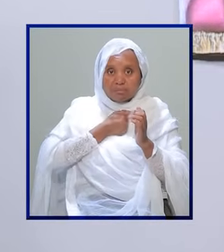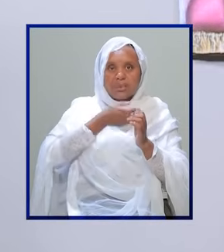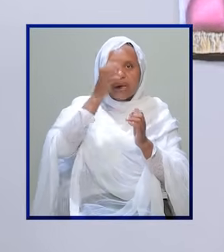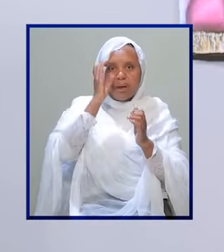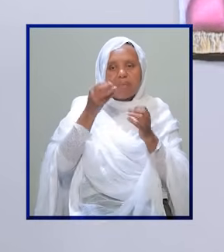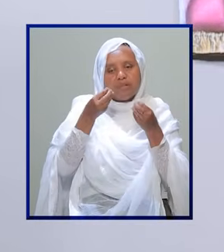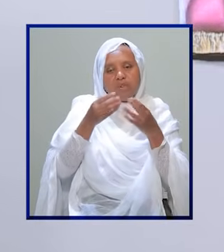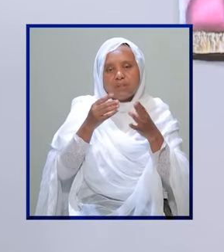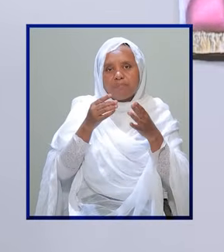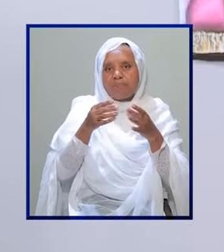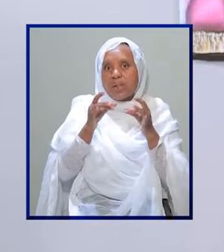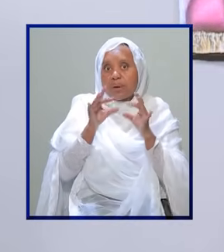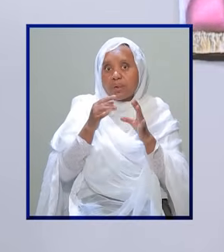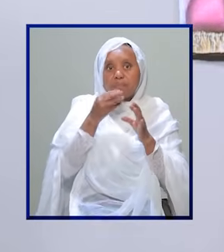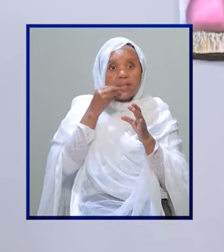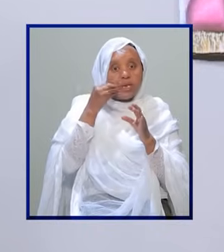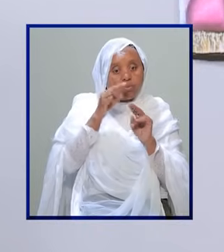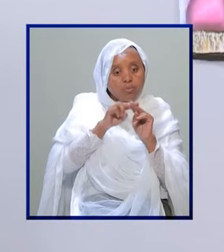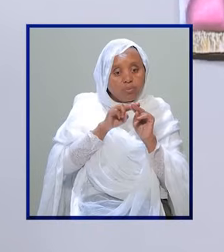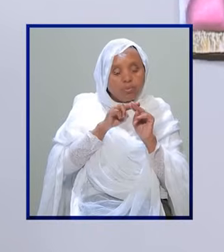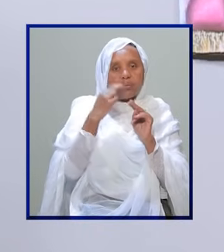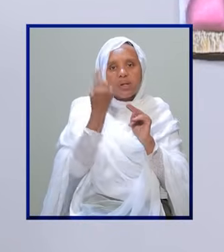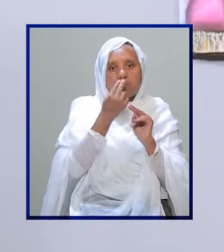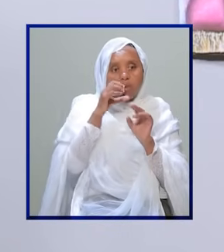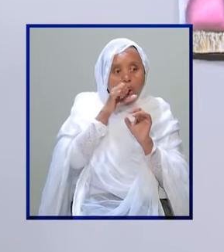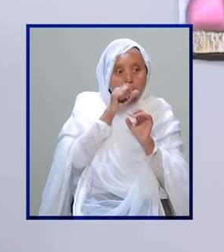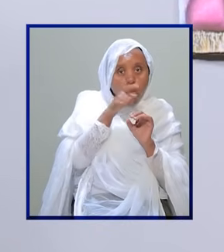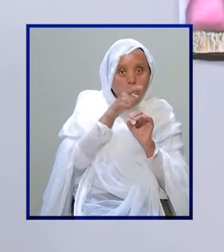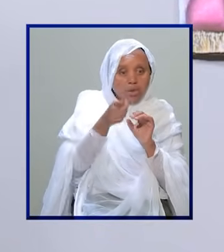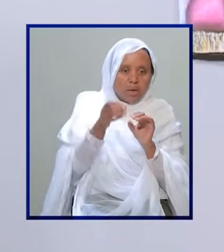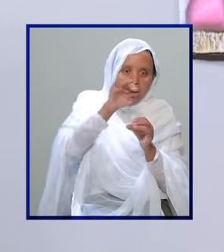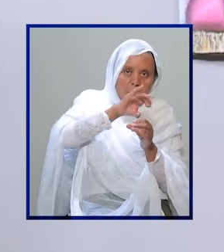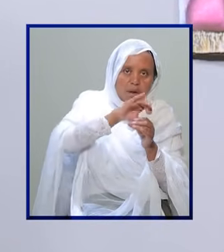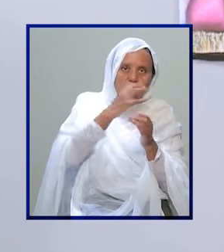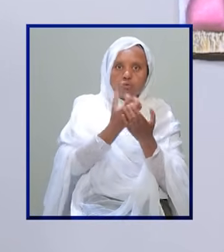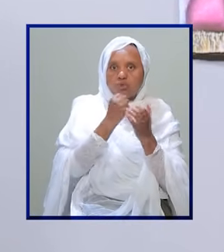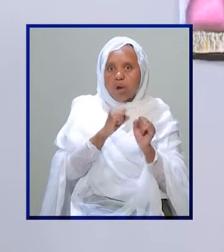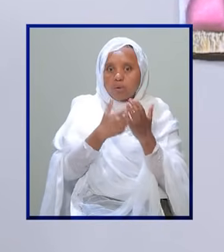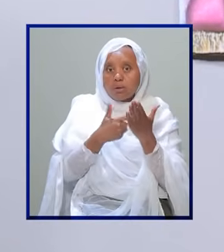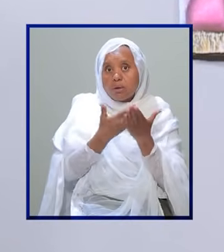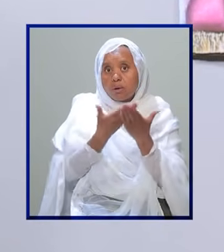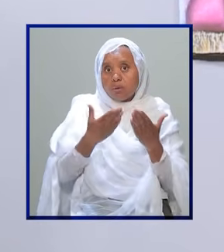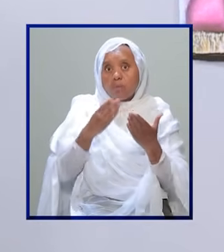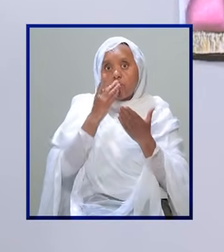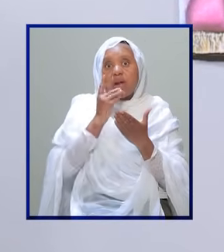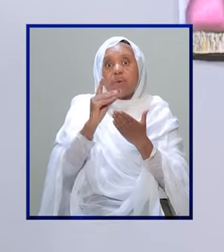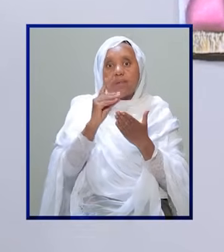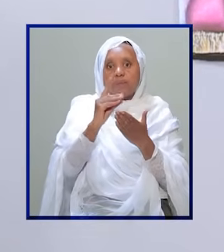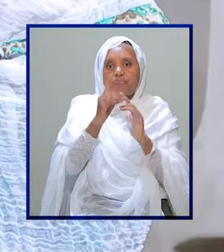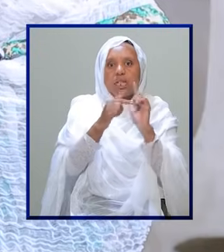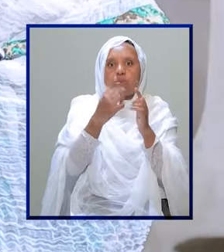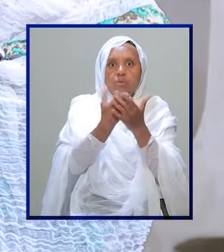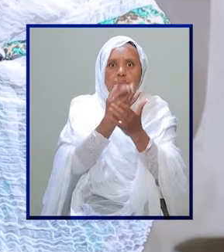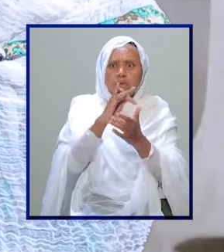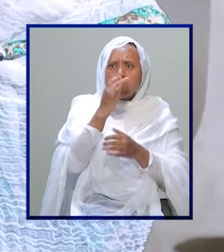ስለሌለበት ቤታቸው የሚያስቀምጡት ተጠቅመውበት አልቆ ከሆነ እዛ ሊወስዱት ይችላሉ። እንዲህ አይነት ነገሮች ይኖር ወደ ቤት የሚወስዱበት ምክንያት